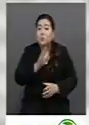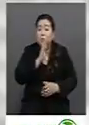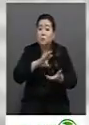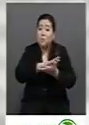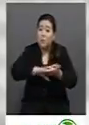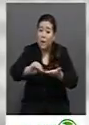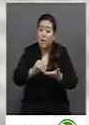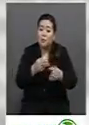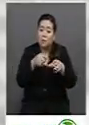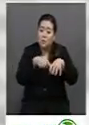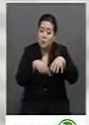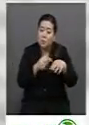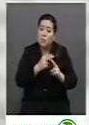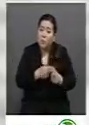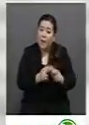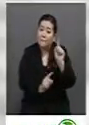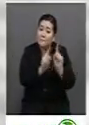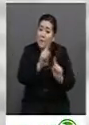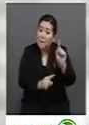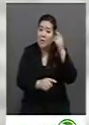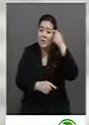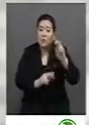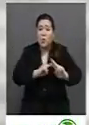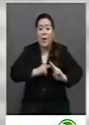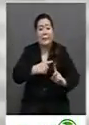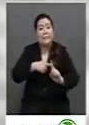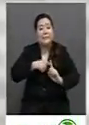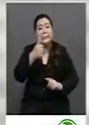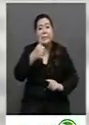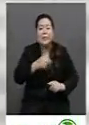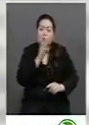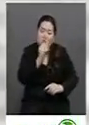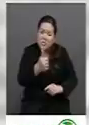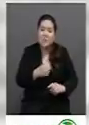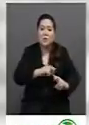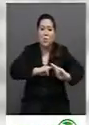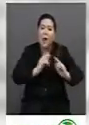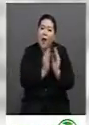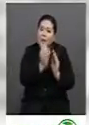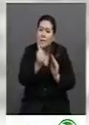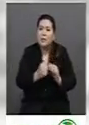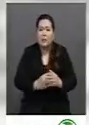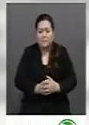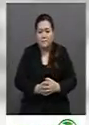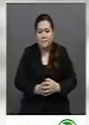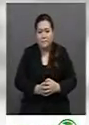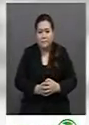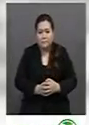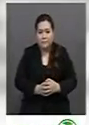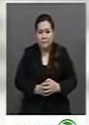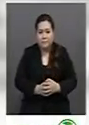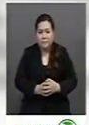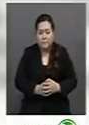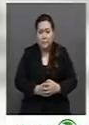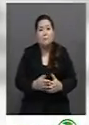าวิทยาลัยประเมินเองหลายคนก็อาจจะประเมินเข้าข้างตัวเองอันนี้คือมุมมองของนักวิชาการที่เขามองปัญหานี้อีกท่านหนึ่งที่ตอบ